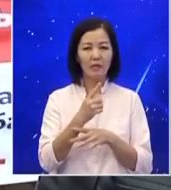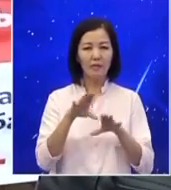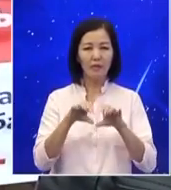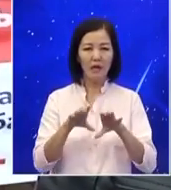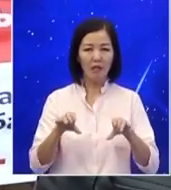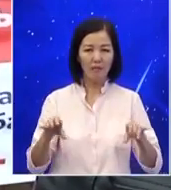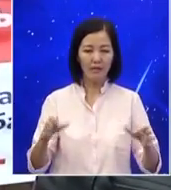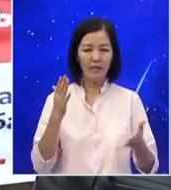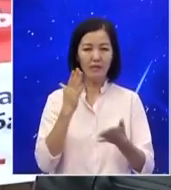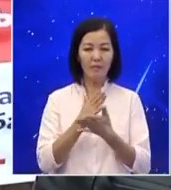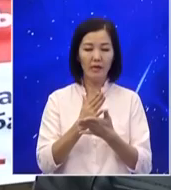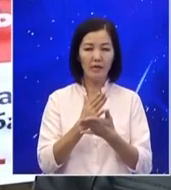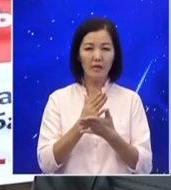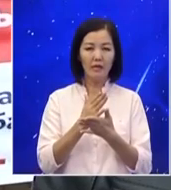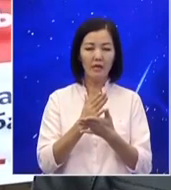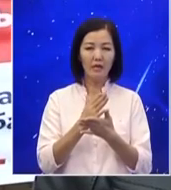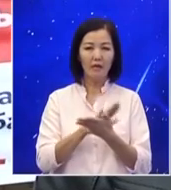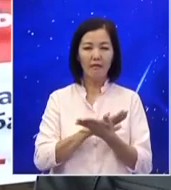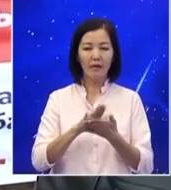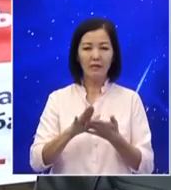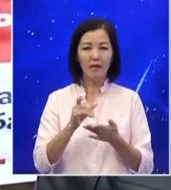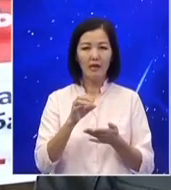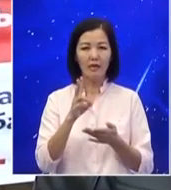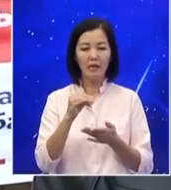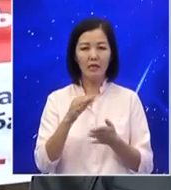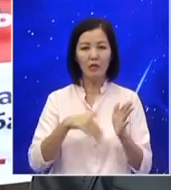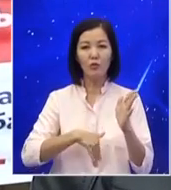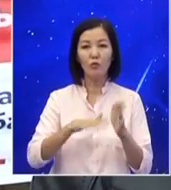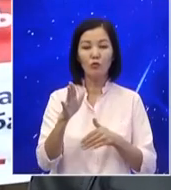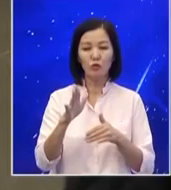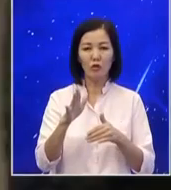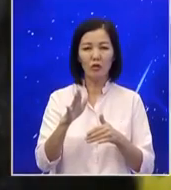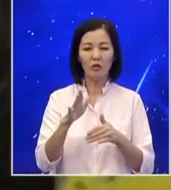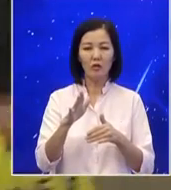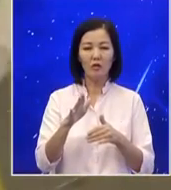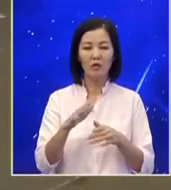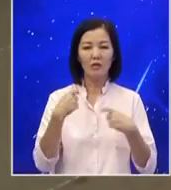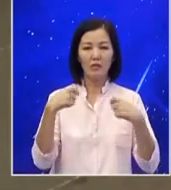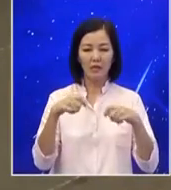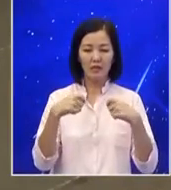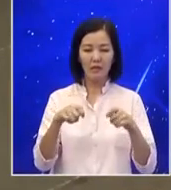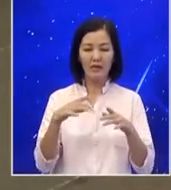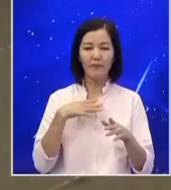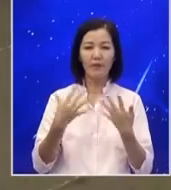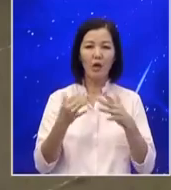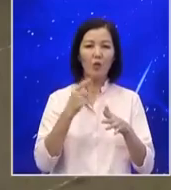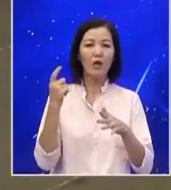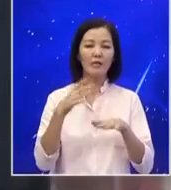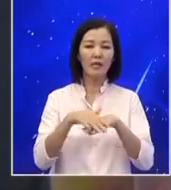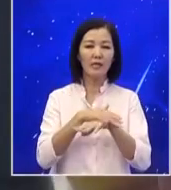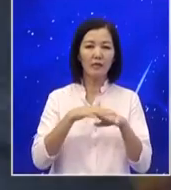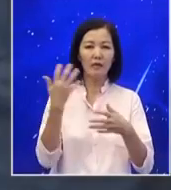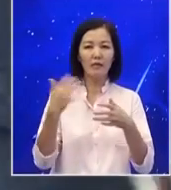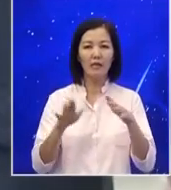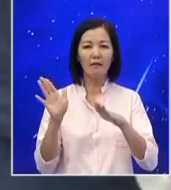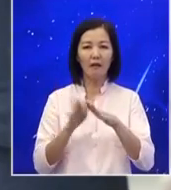шығарады. Ол деген осы жана Қазорганик групптың өзінің бренді болып есептелінетін өнім. Ауыл шаруашылық жәрменкесі өнімдерін делдалсыз